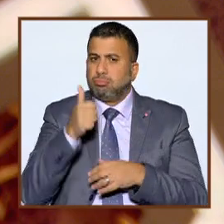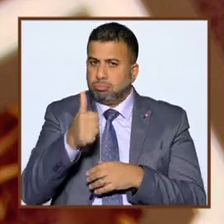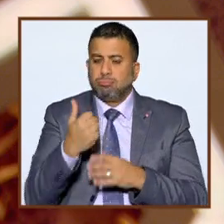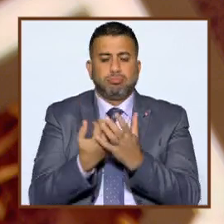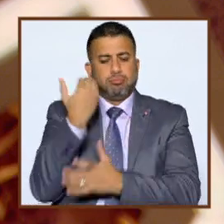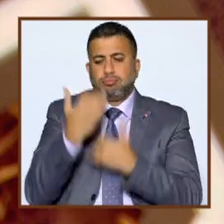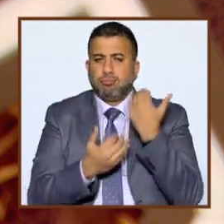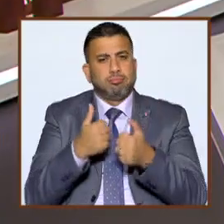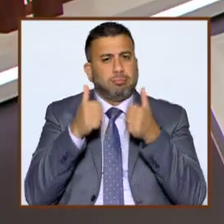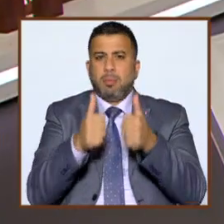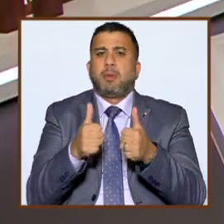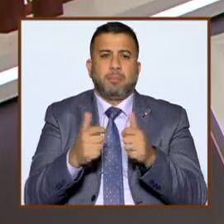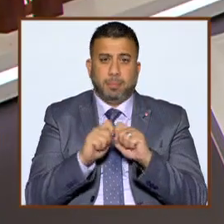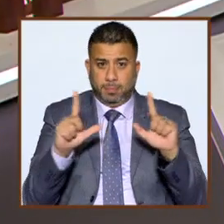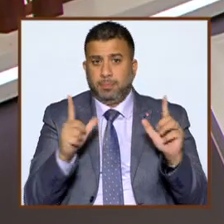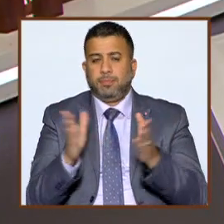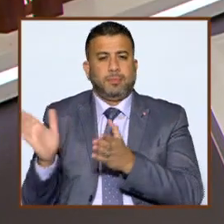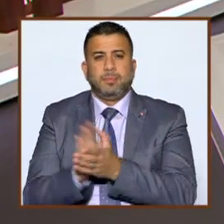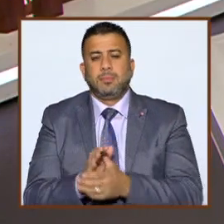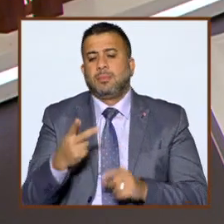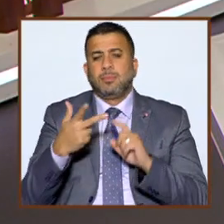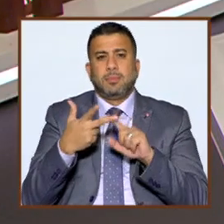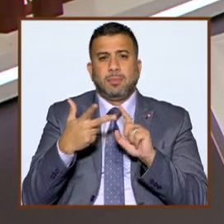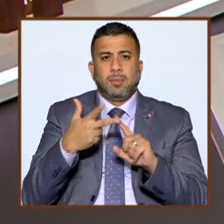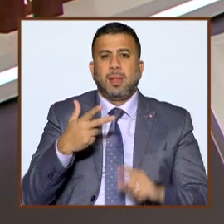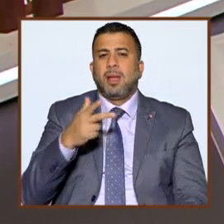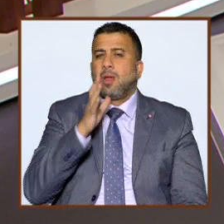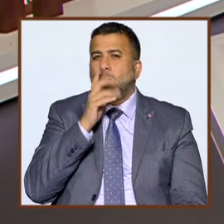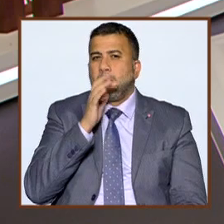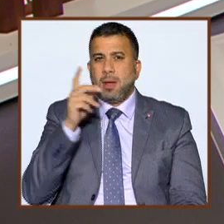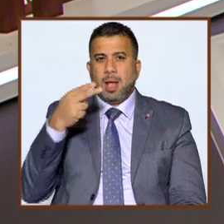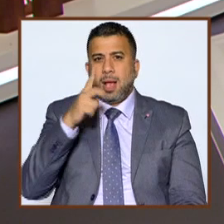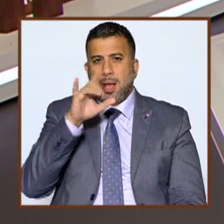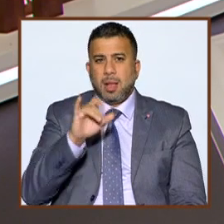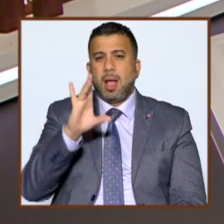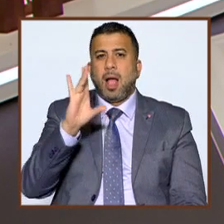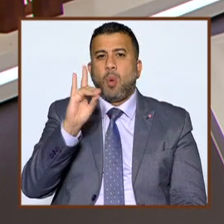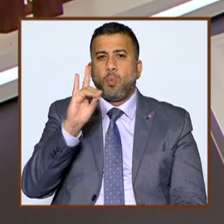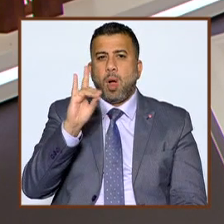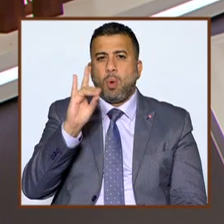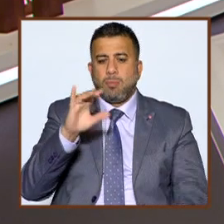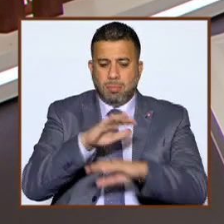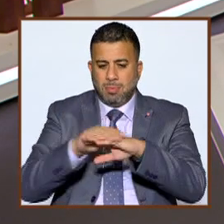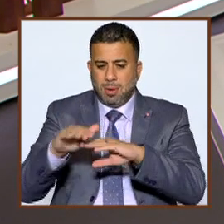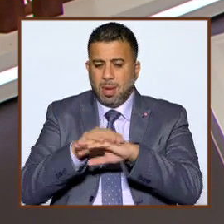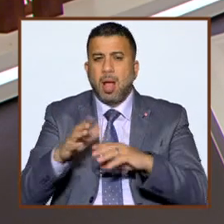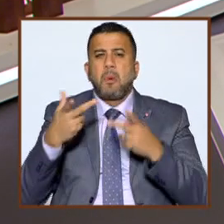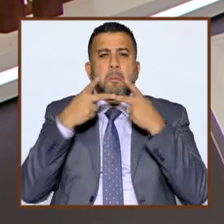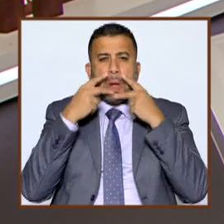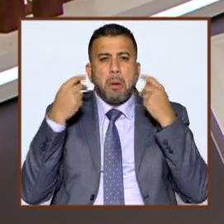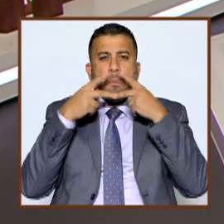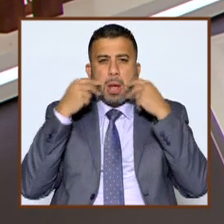الله. علي من عمان يسأل يقول بالنسبة للمس الكلب والقط هل ينقض